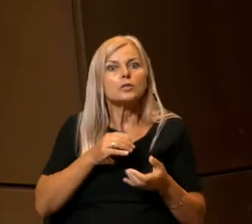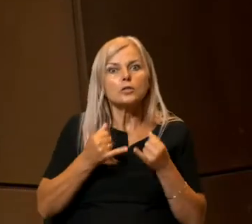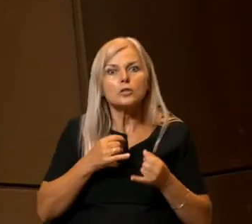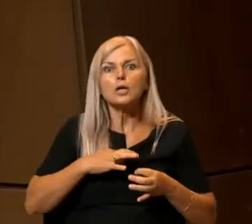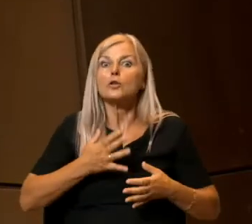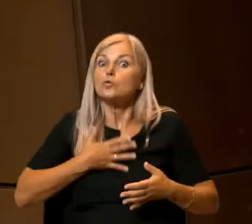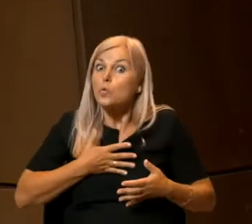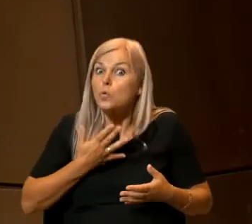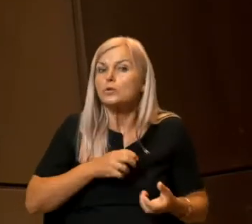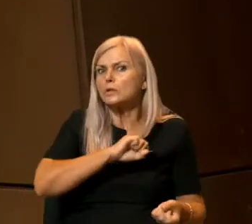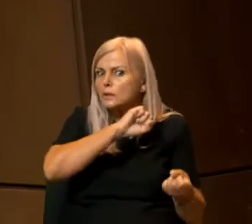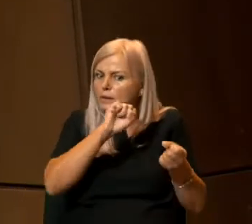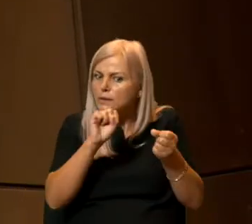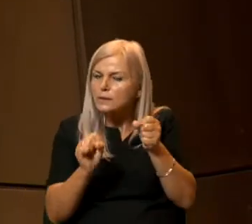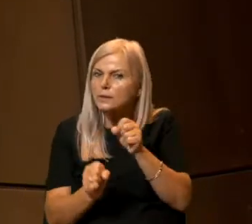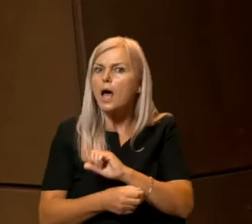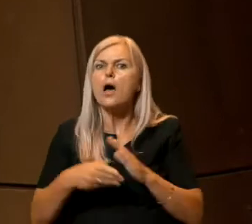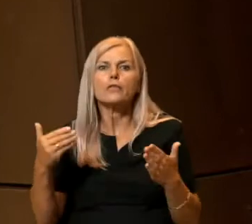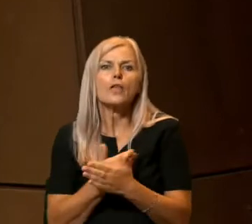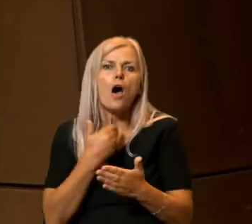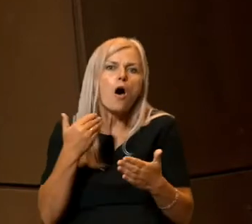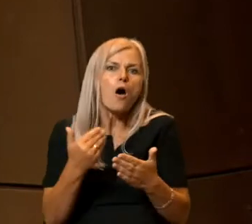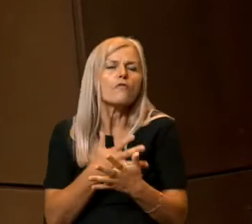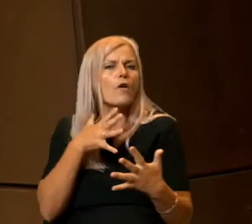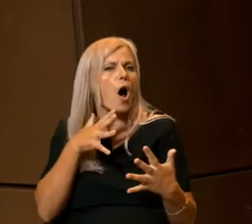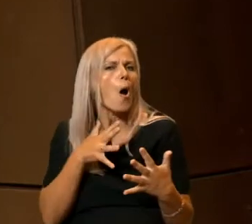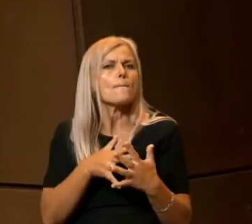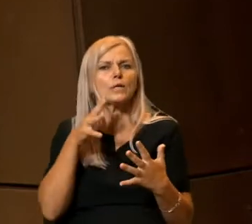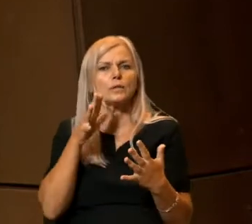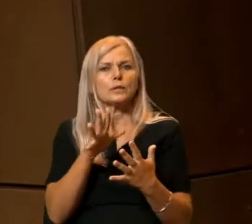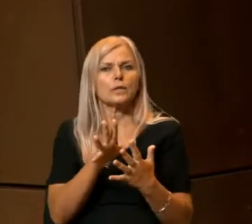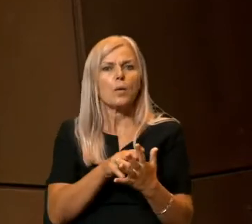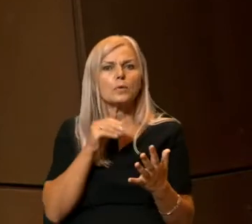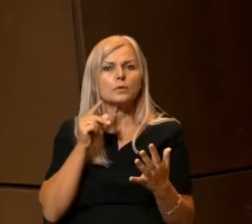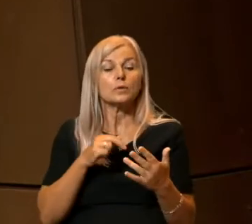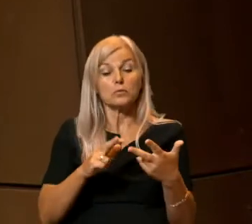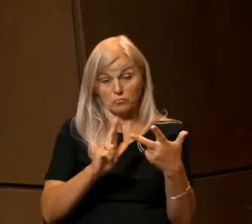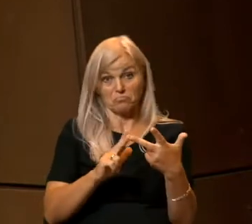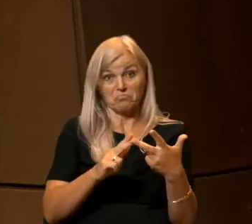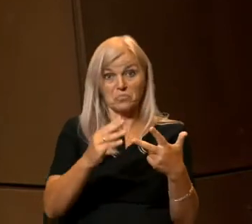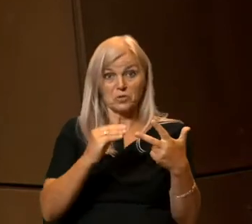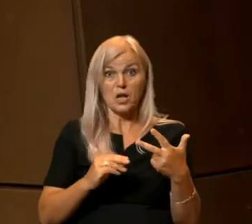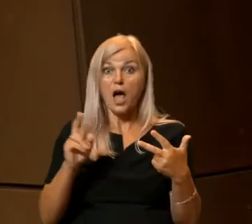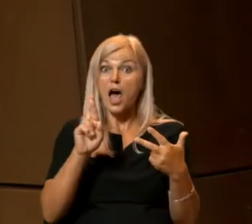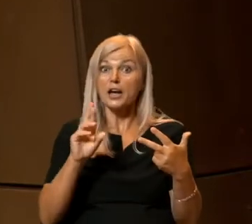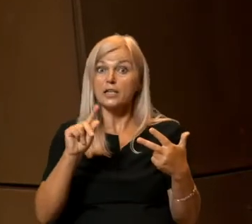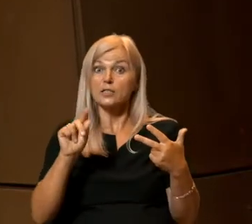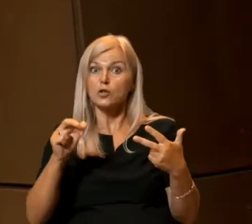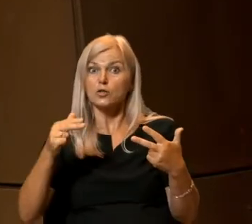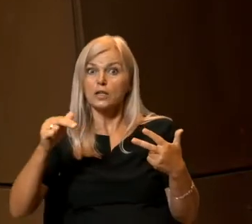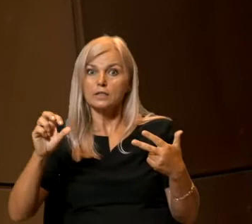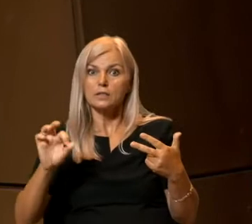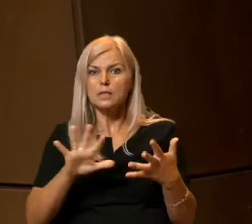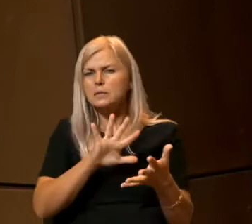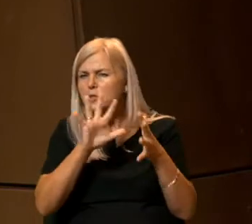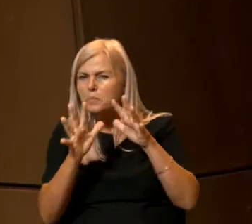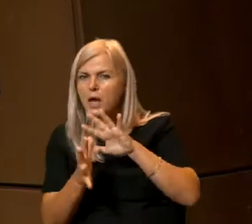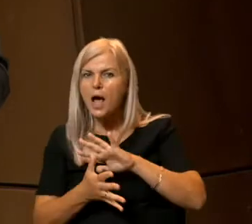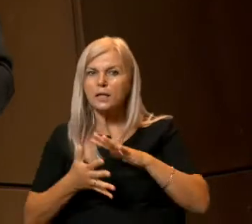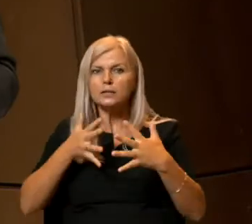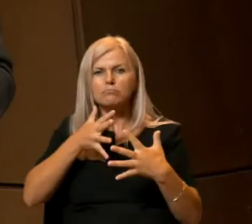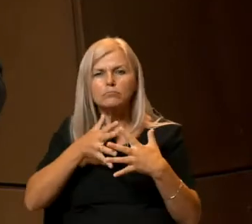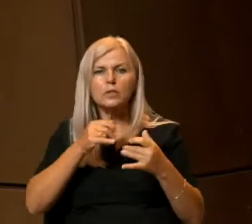Państwo nowe interpretacje i opinie. A więc trzecim elementem rezonansu jest przemiana, transformacja. Już nie jesteśmy